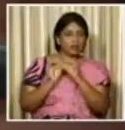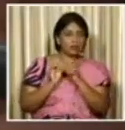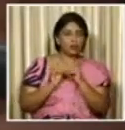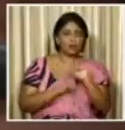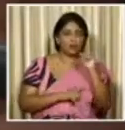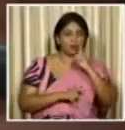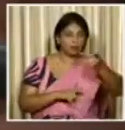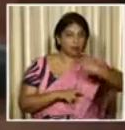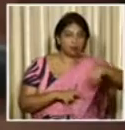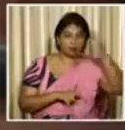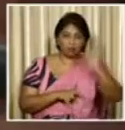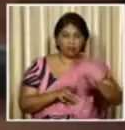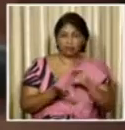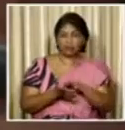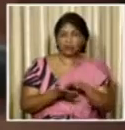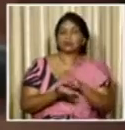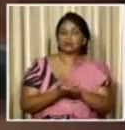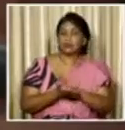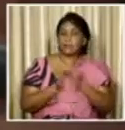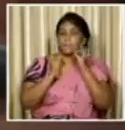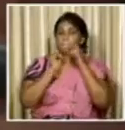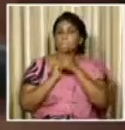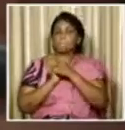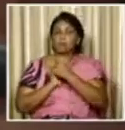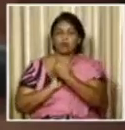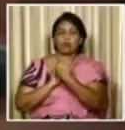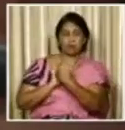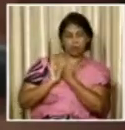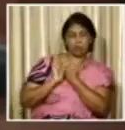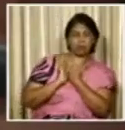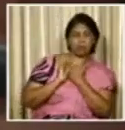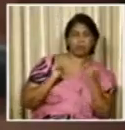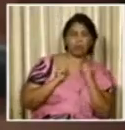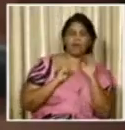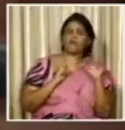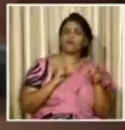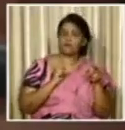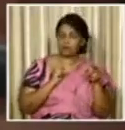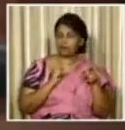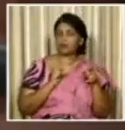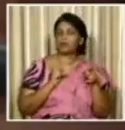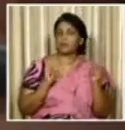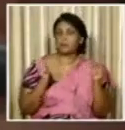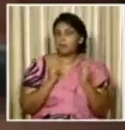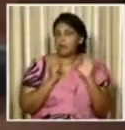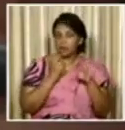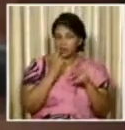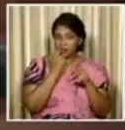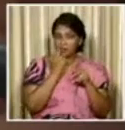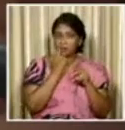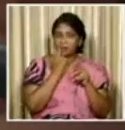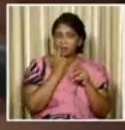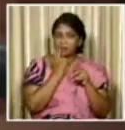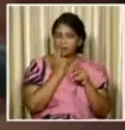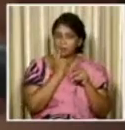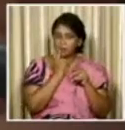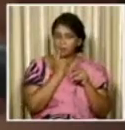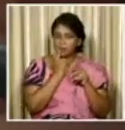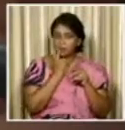පාර්ලිමේන්තු තීන්දුවක් ගත්තොත් බැසිල් තමන්ට මොනව කරයිද කියලා බයක් තියෙනවා. බියක් තියෙනවා.